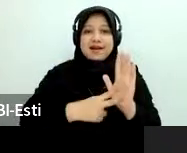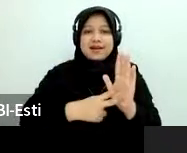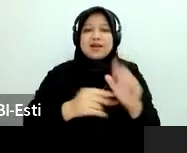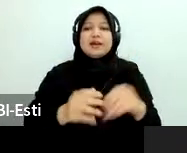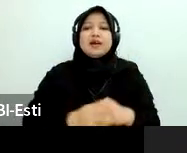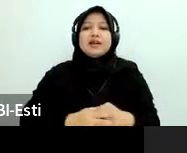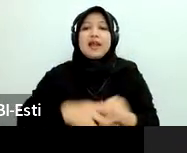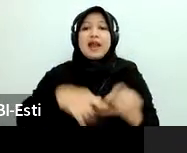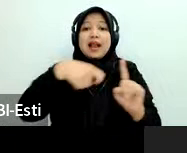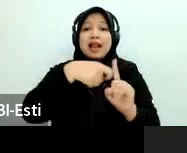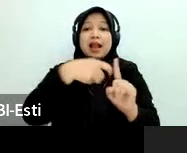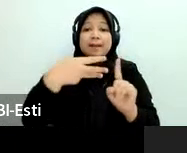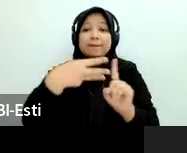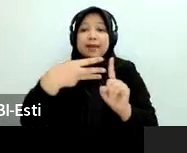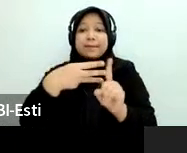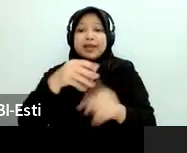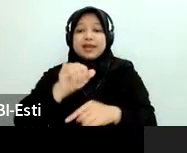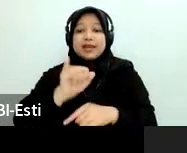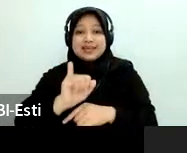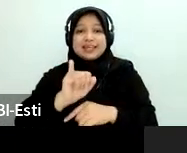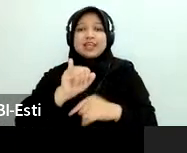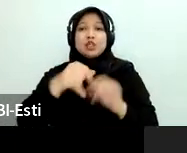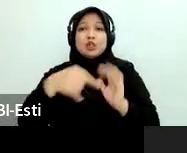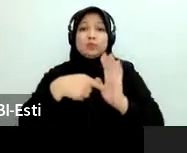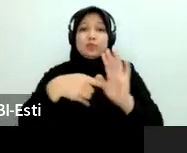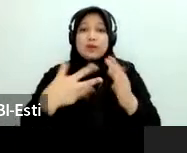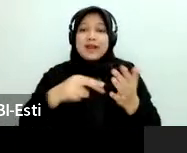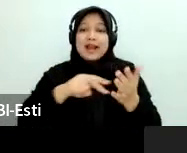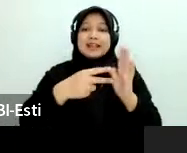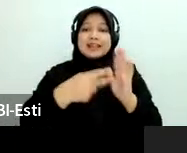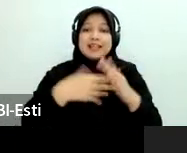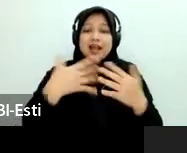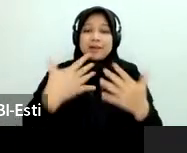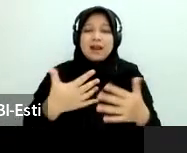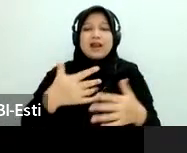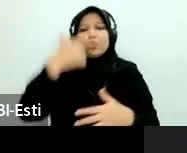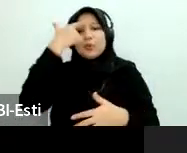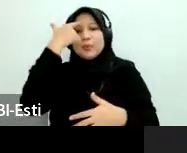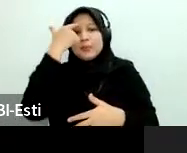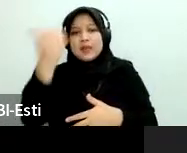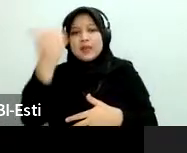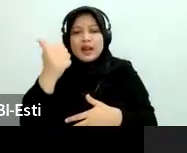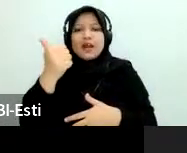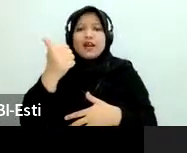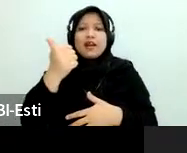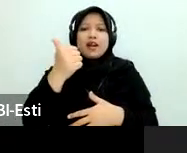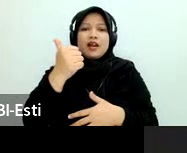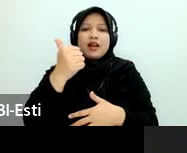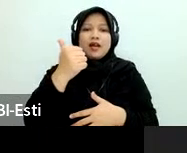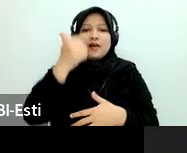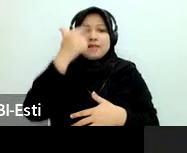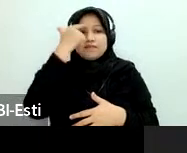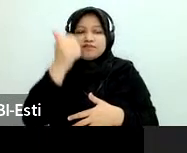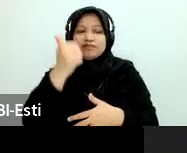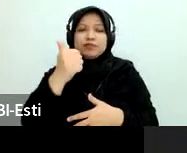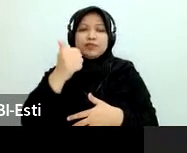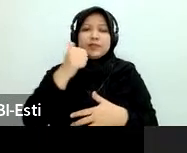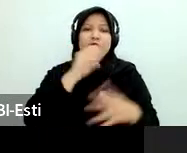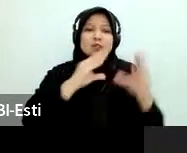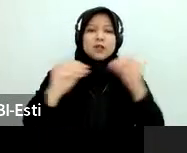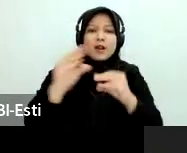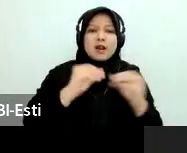bahwa artinya adalah Abby Jack itu pandai Mahir berakal budi gitu ya pandai bercakap cakap jadi